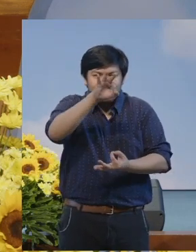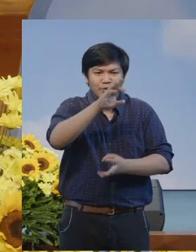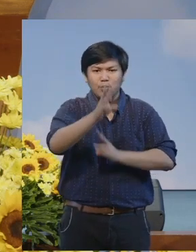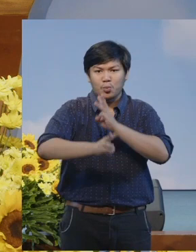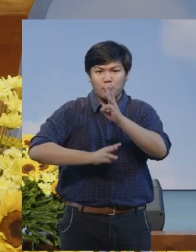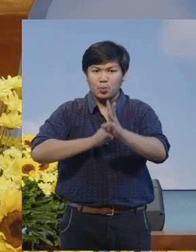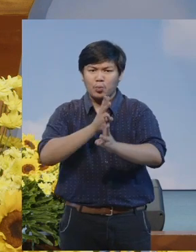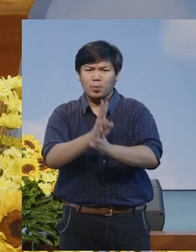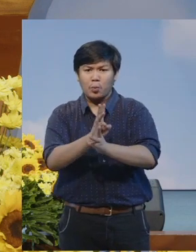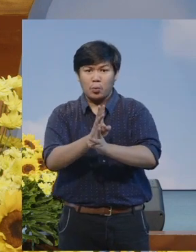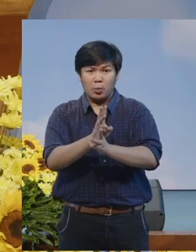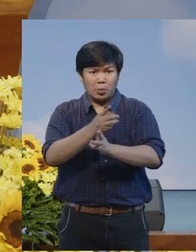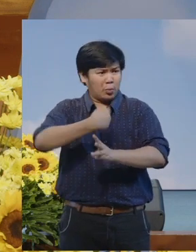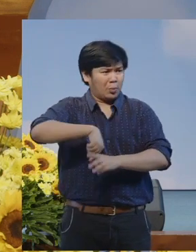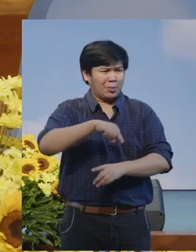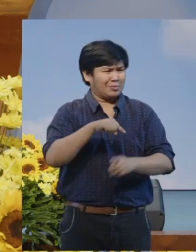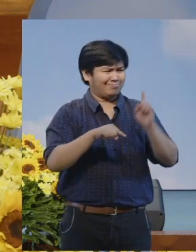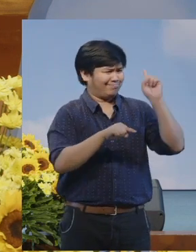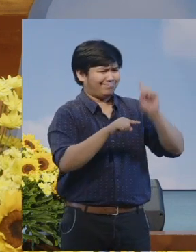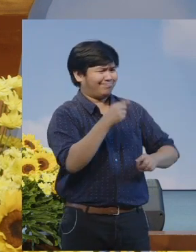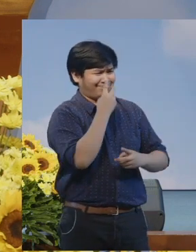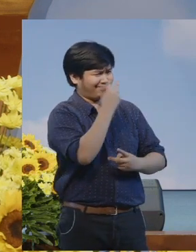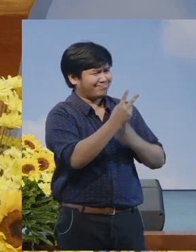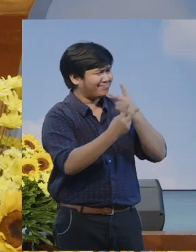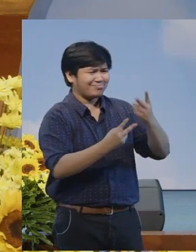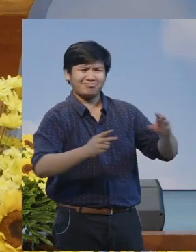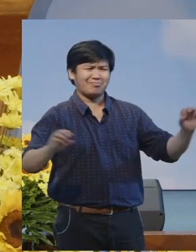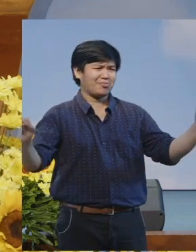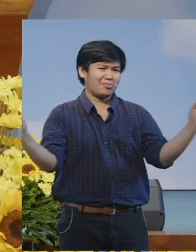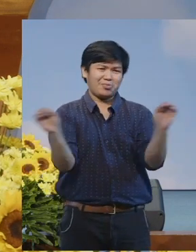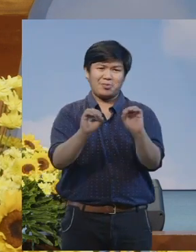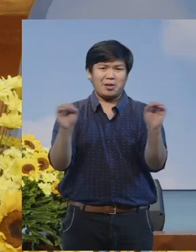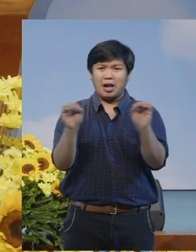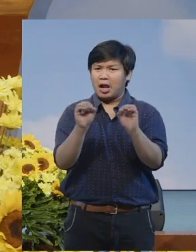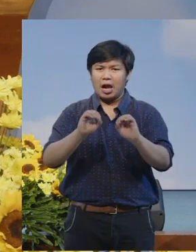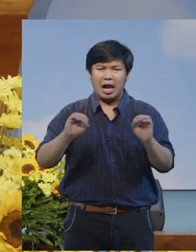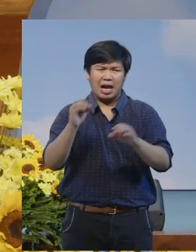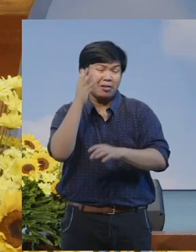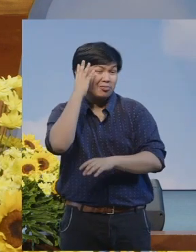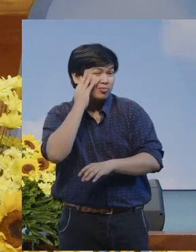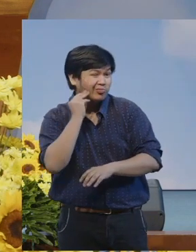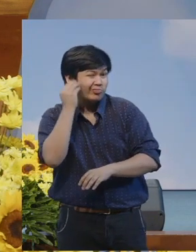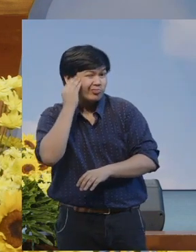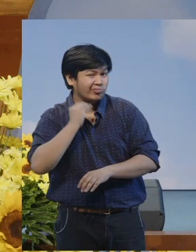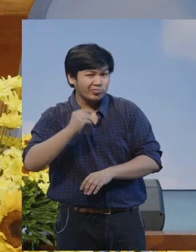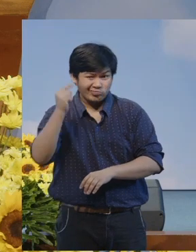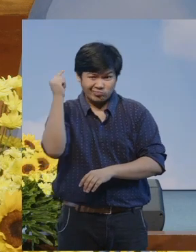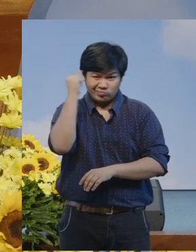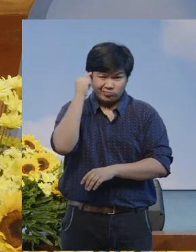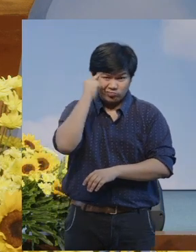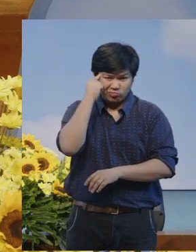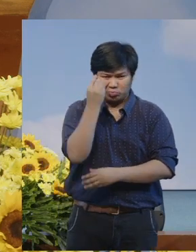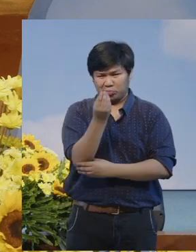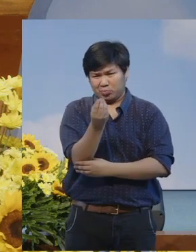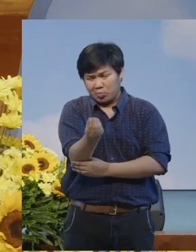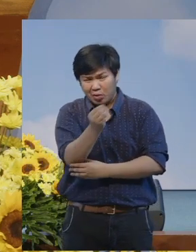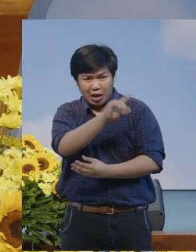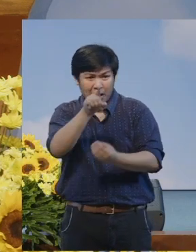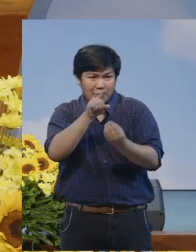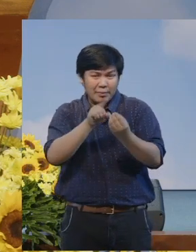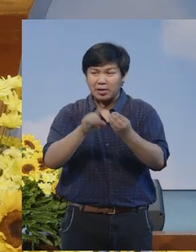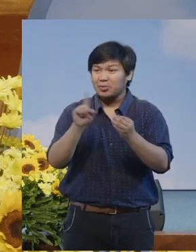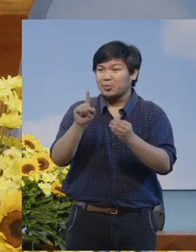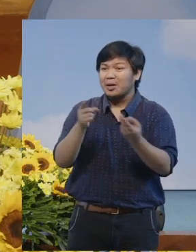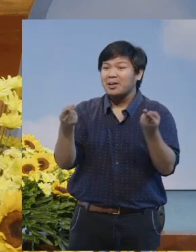Dahil hindi nila nakikita, hindi nila nauunawaan, at wala silang sapat na kaalaman at katotohanan tungkol sa mga bagay na